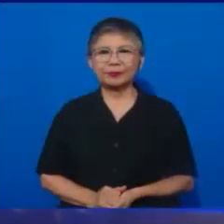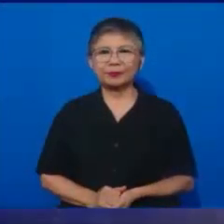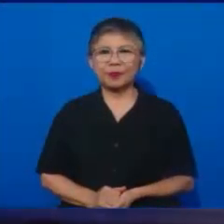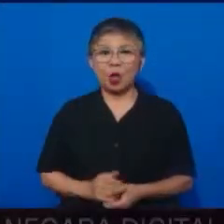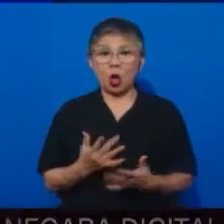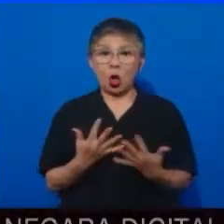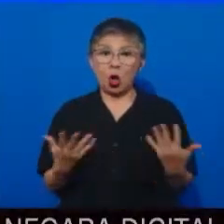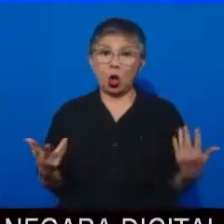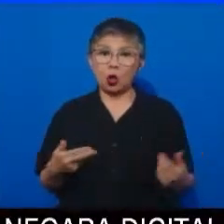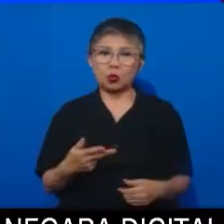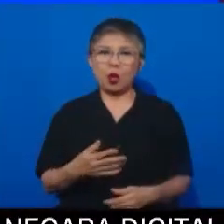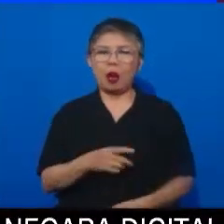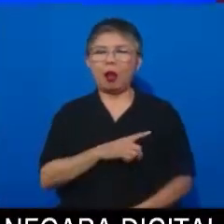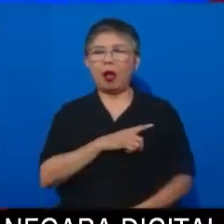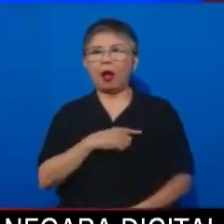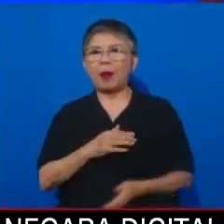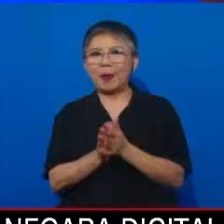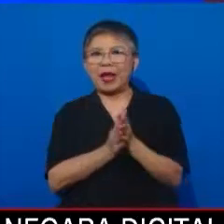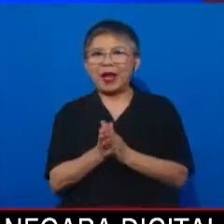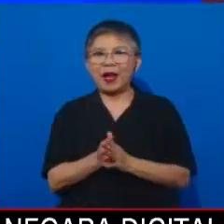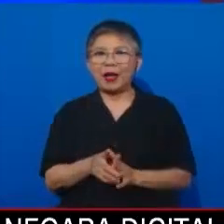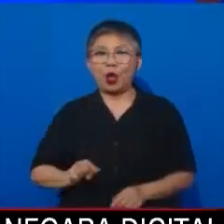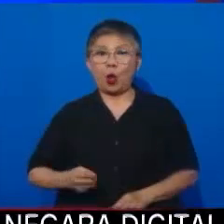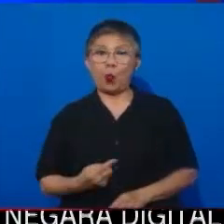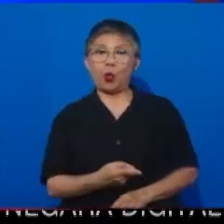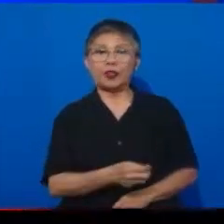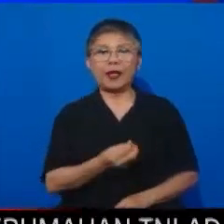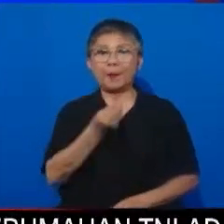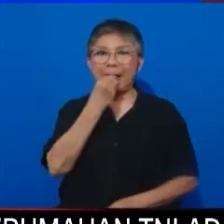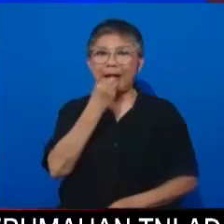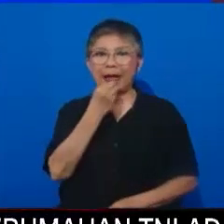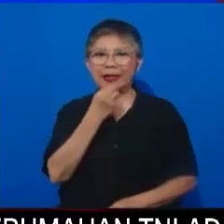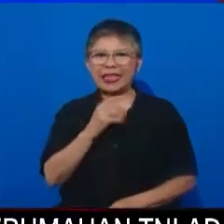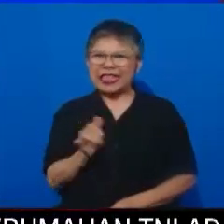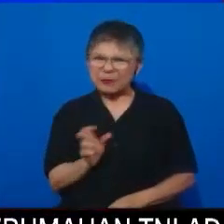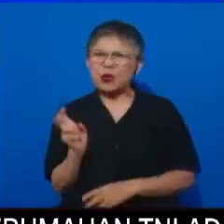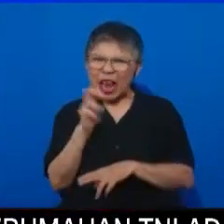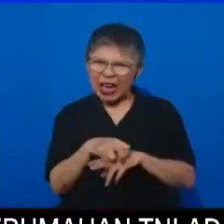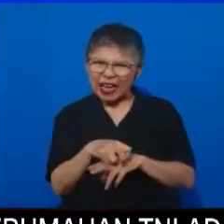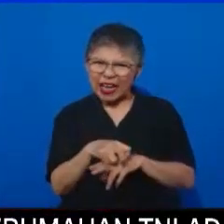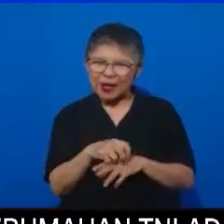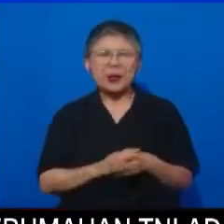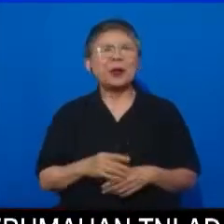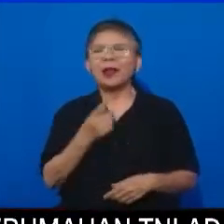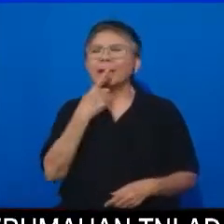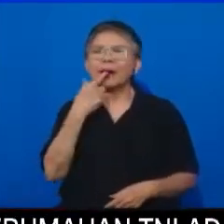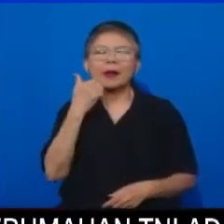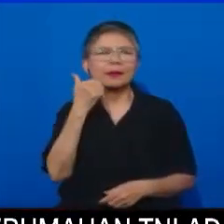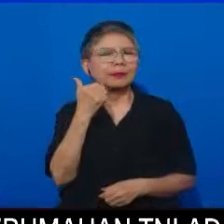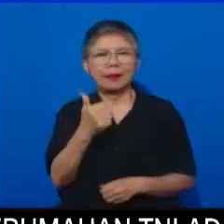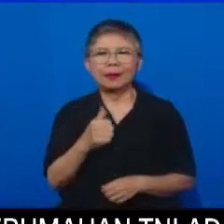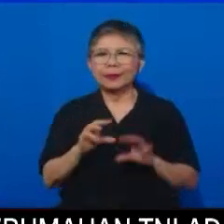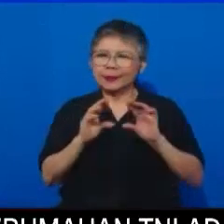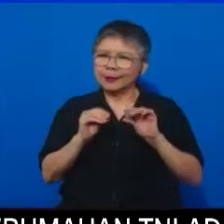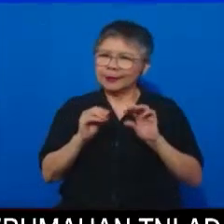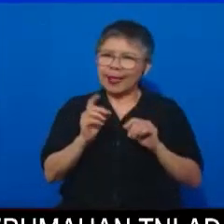masyarakat Indonesia sudah lama memanfaatkan belut sebagai santapan hewan Yang Sekilas mirip ular ini memang memiliki rasa serta tekstur daging